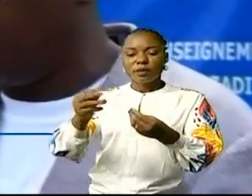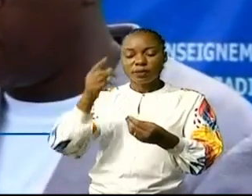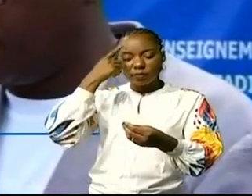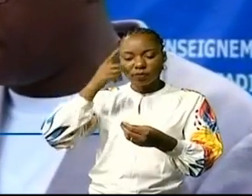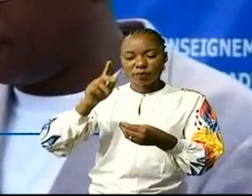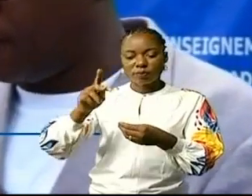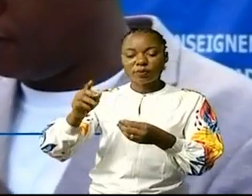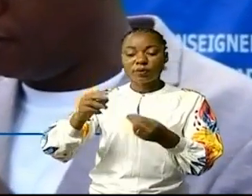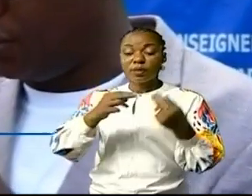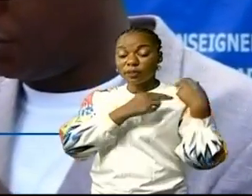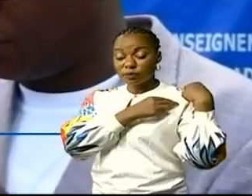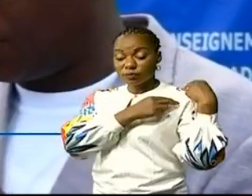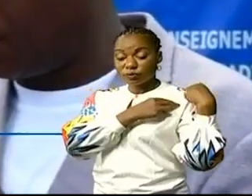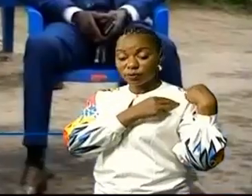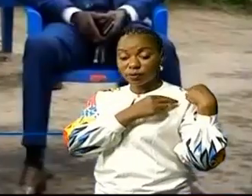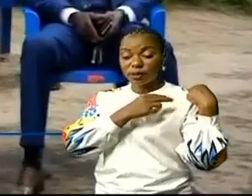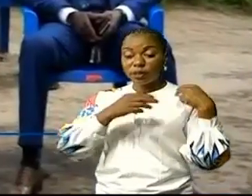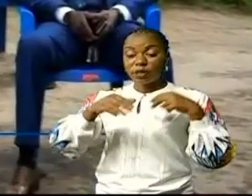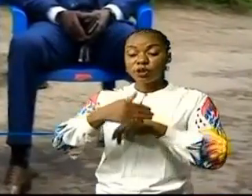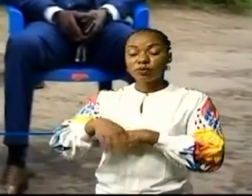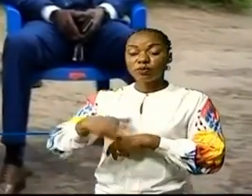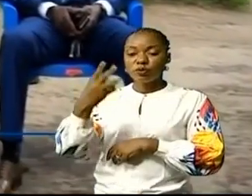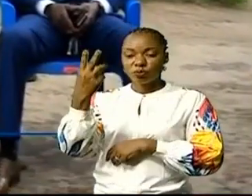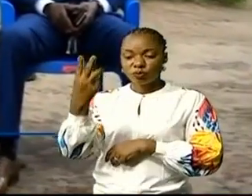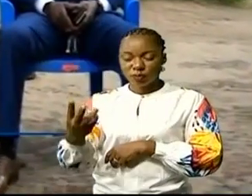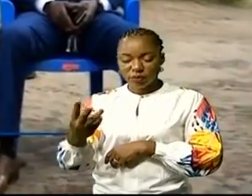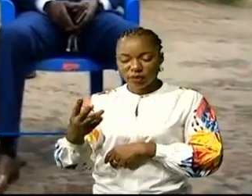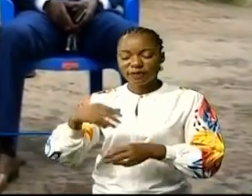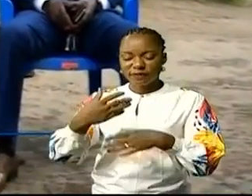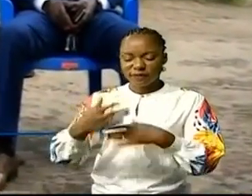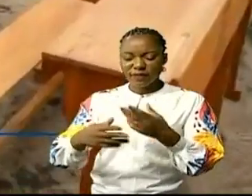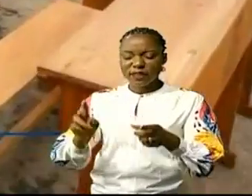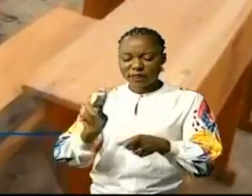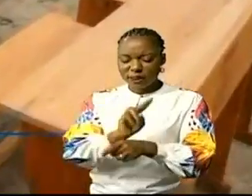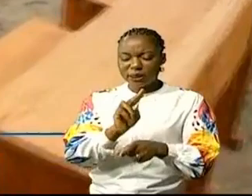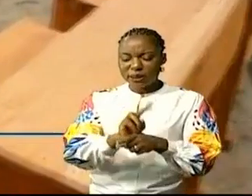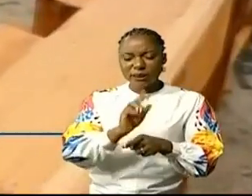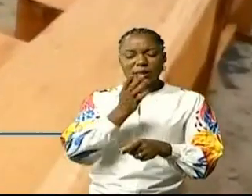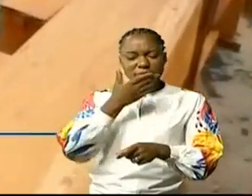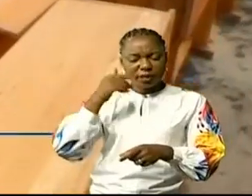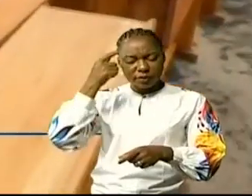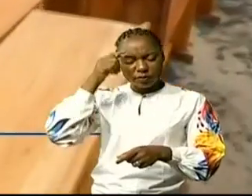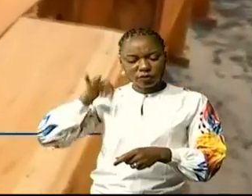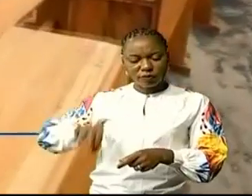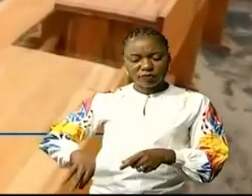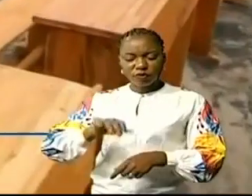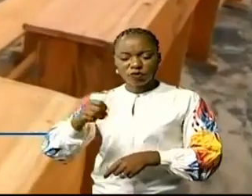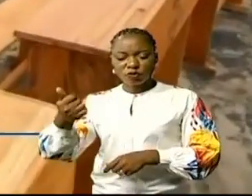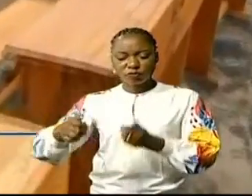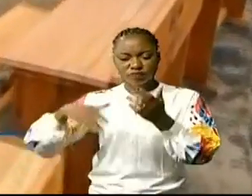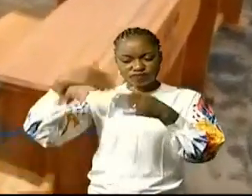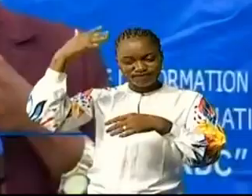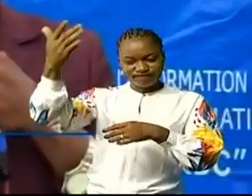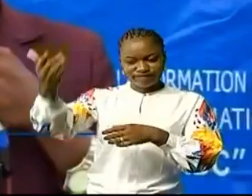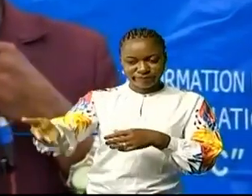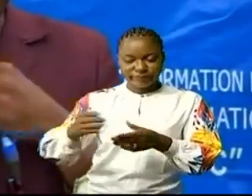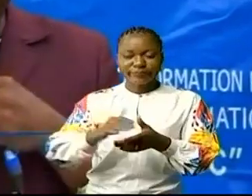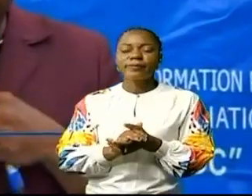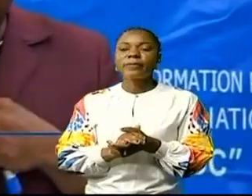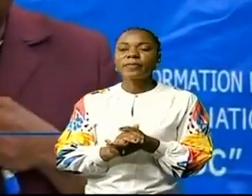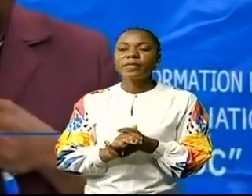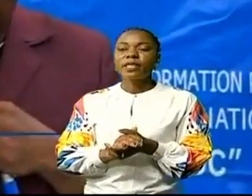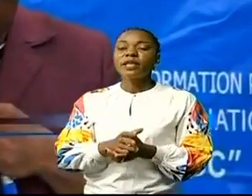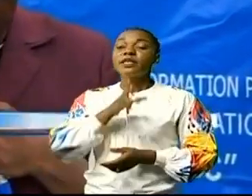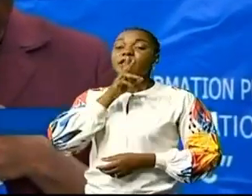de Kwilu 3 d'inviter les bénéficiaires à en faire un bon usage pour l'intérêt des autres générations futures. C'est